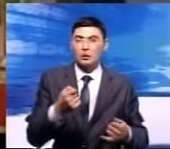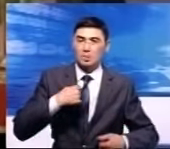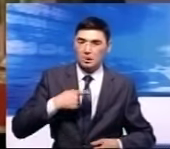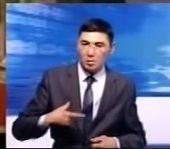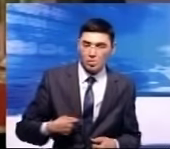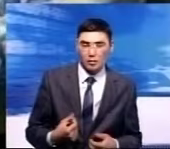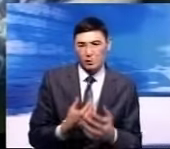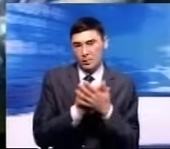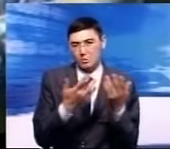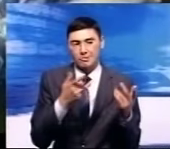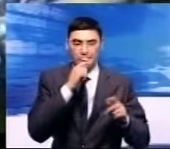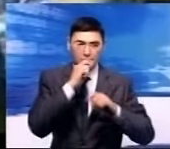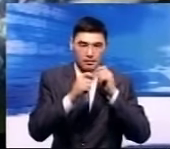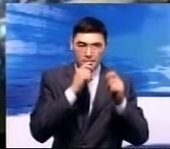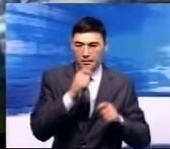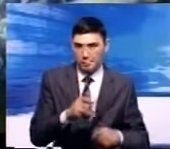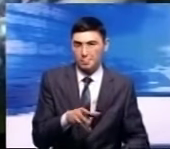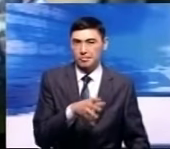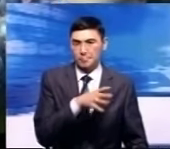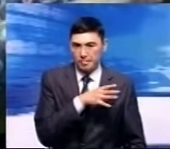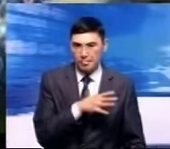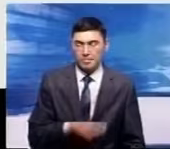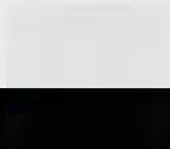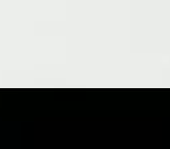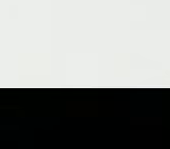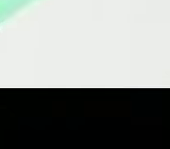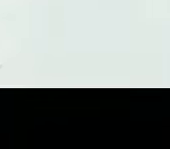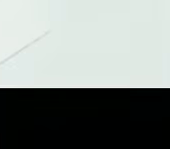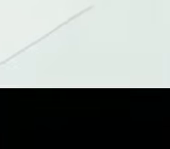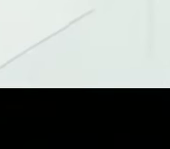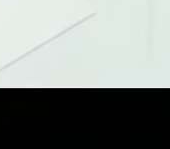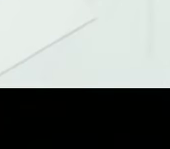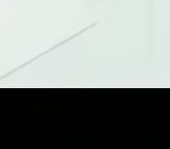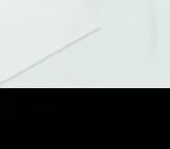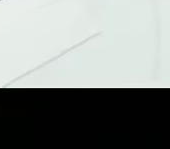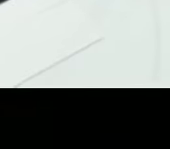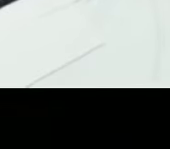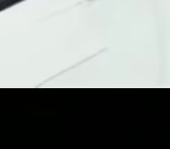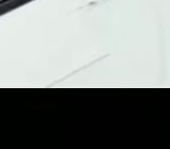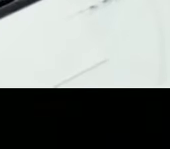Самат Секенов, Ернур Калелов, Семей Телеарнасы.